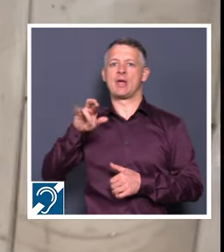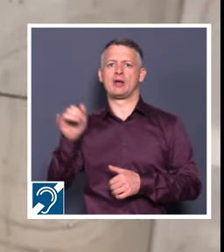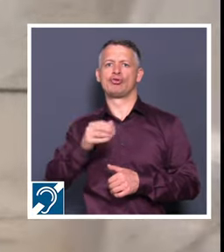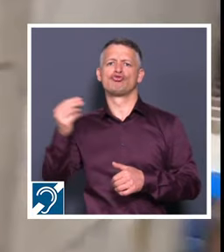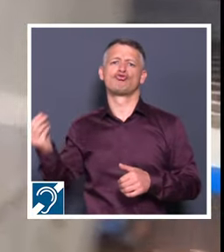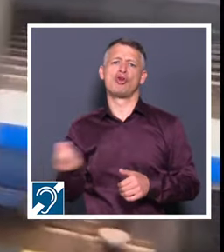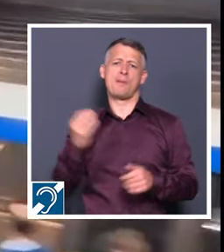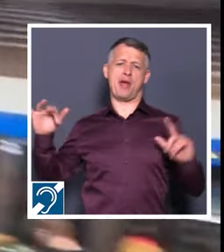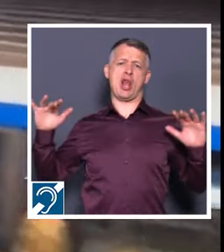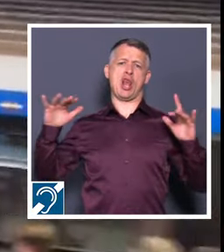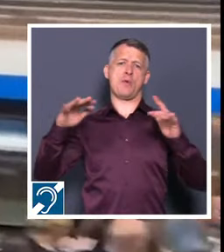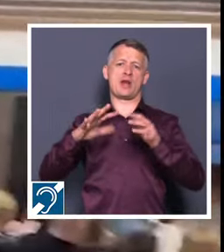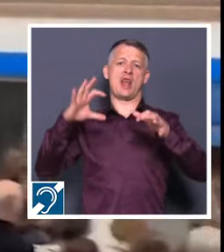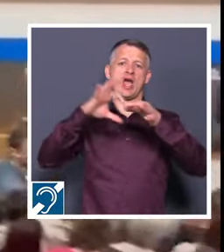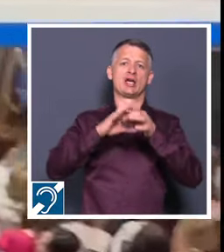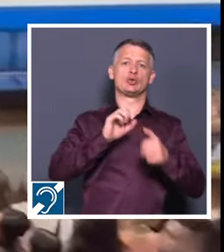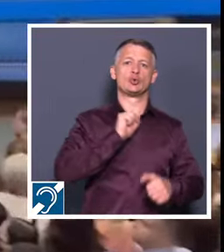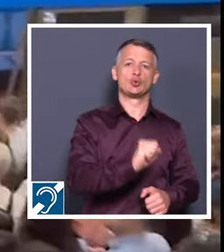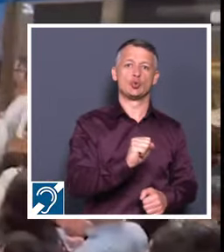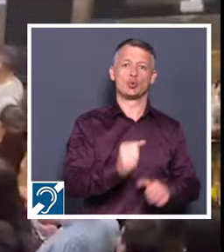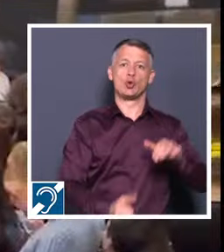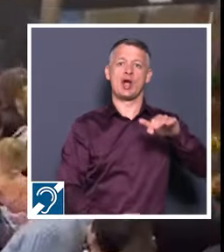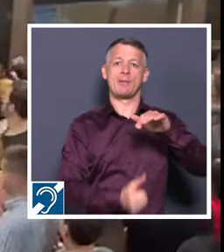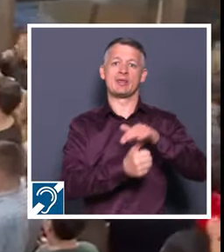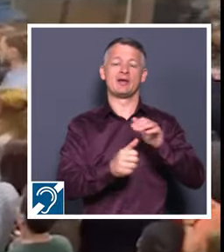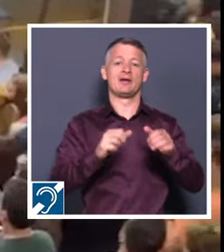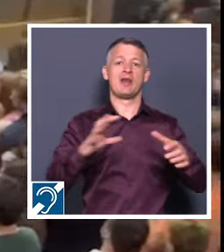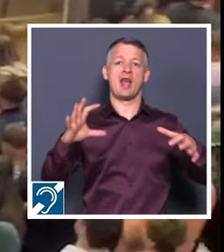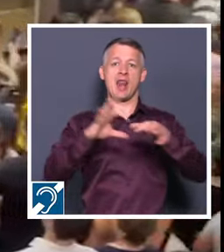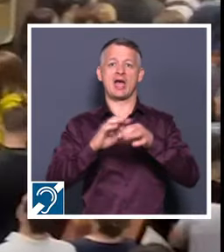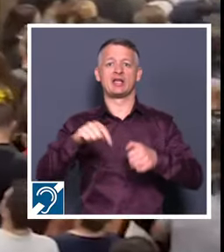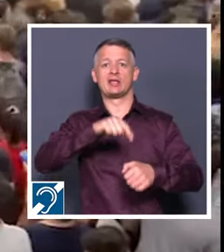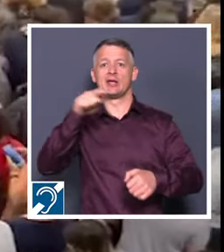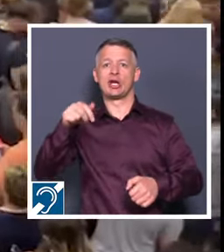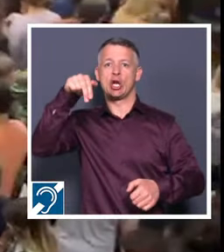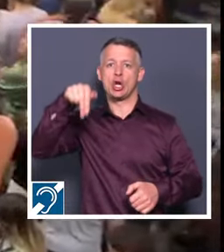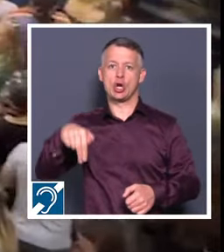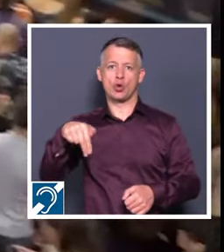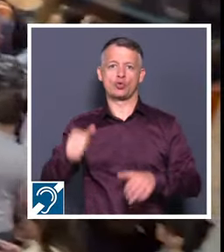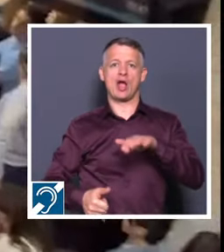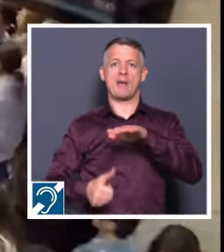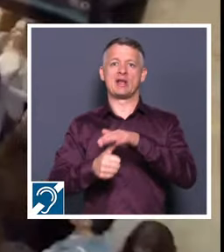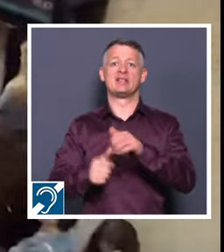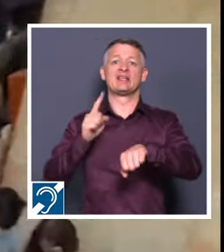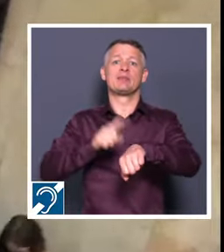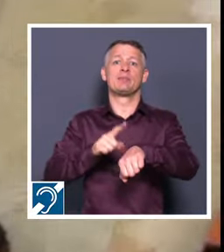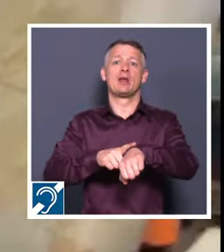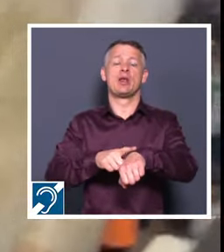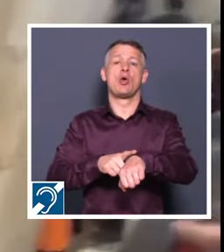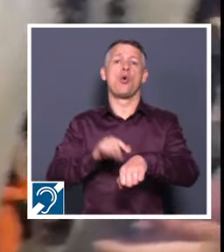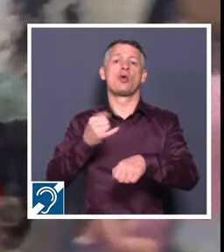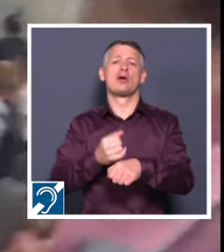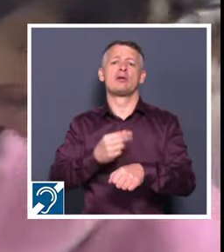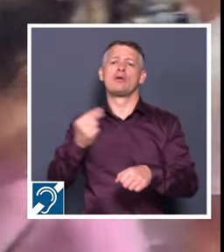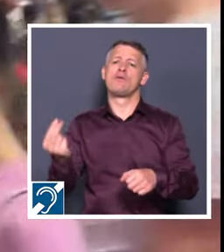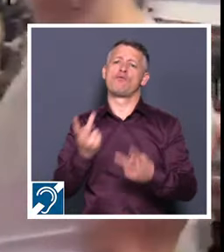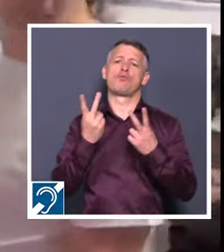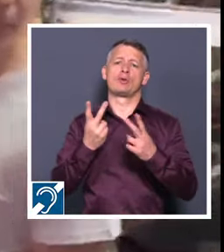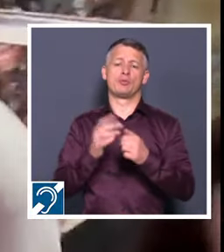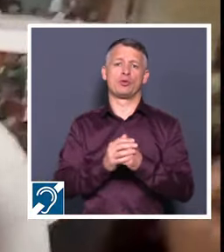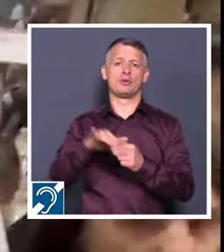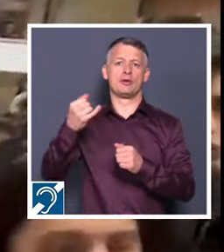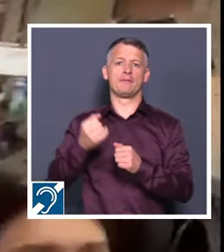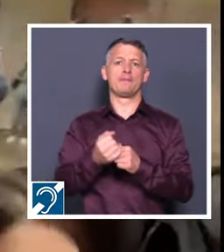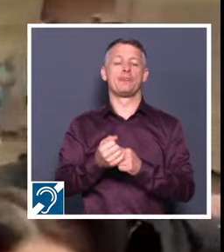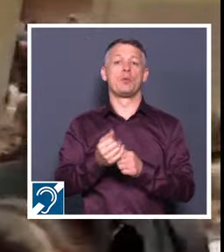leagă sudul capitalei de nordul acesteia și s-a întâmplat la o oră de vârf. Am văzut că foarte mulți